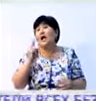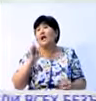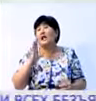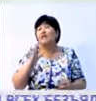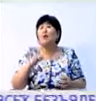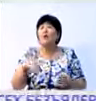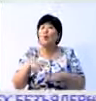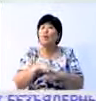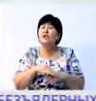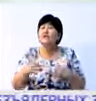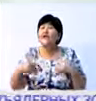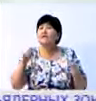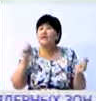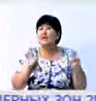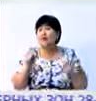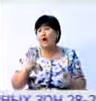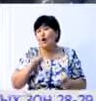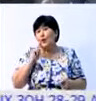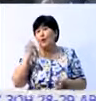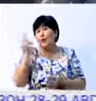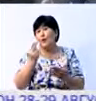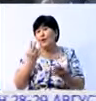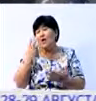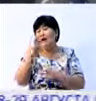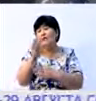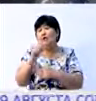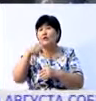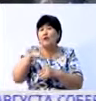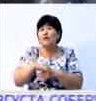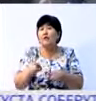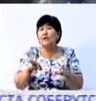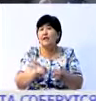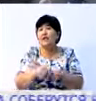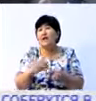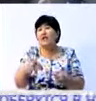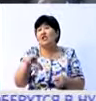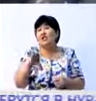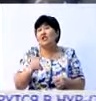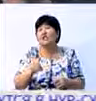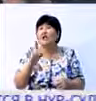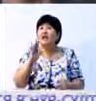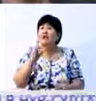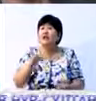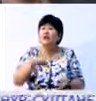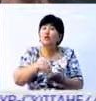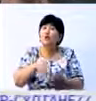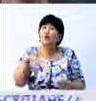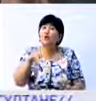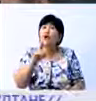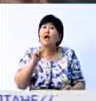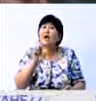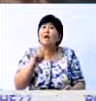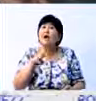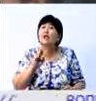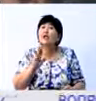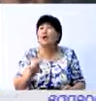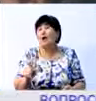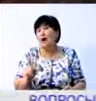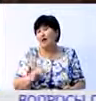фестивали. Различные конкурсы юных изобретателей, фото-видео на лучший вайн, батл диджеев, фестиваль КВН с участием Турсунбека Кабатова.